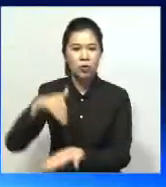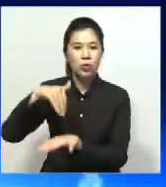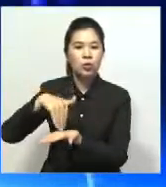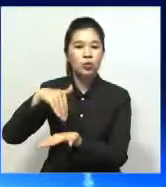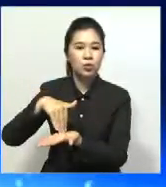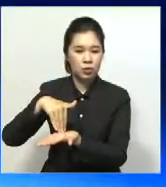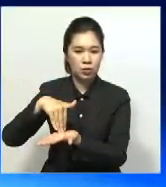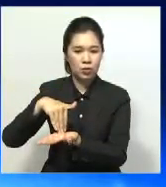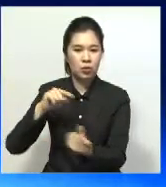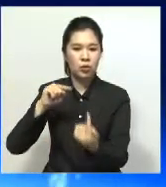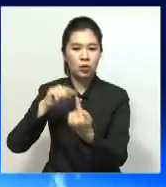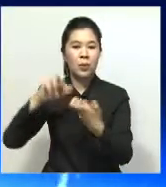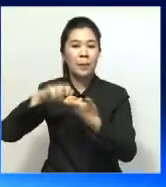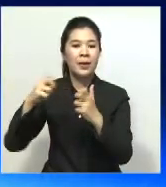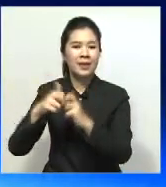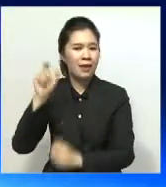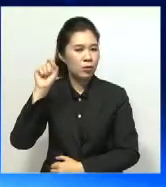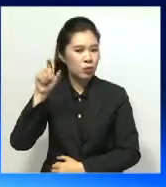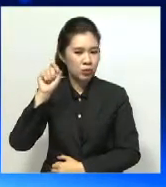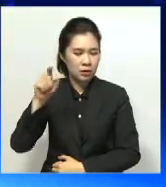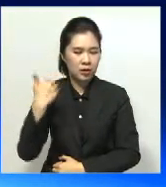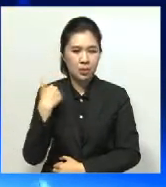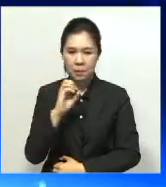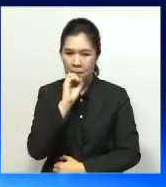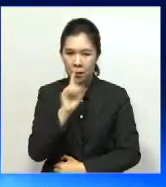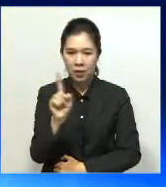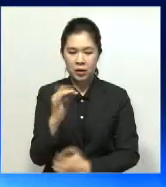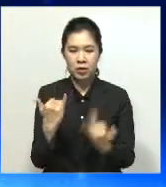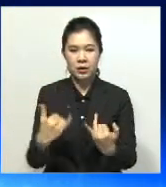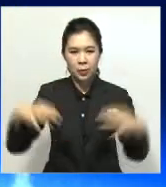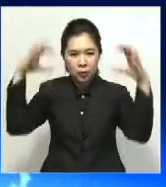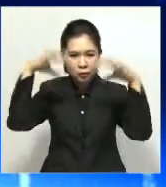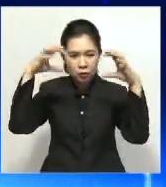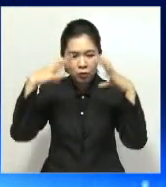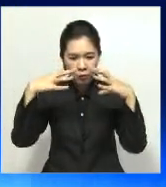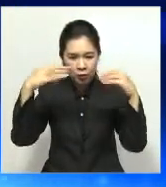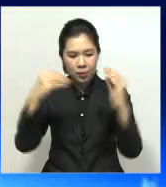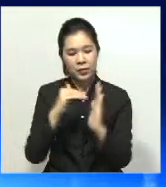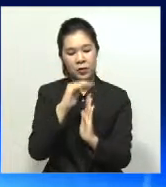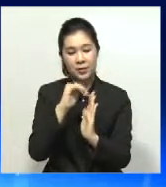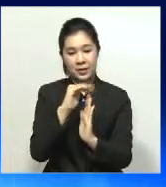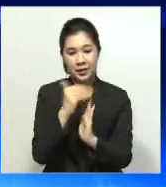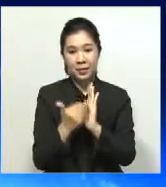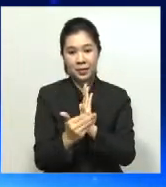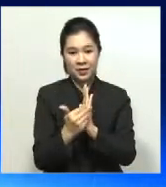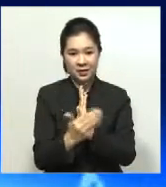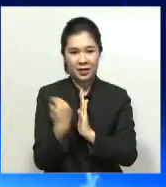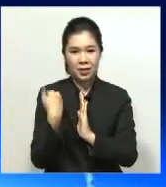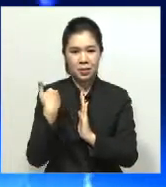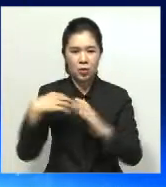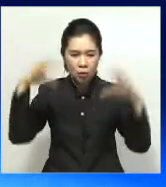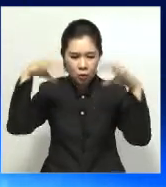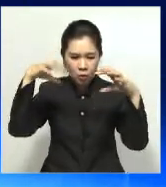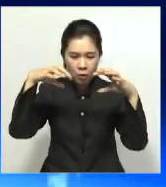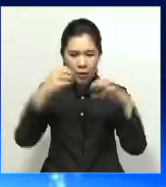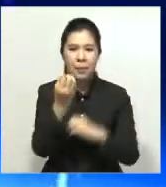ศูนย์เฉพาะกิจชั่วคราวในภาวะวิกฤตนะคะบอกว่าปริมาณฝนลดลงค่ะอย่างที่เรียนไปภาคเหนือภาคตะวันออกเฉียงเหนือจะยังคงมีฝนมาก